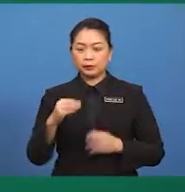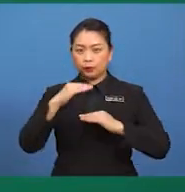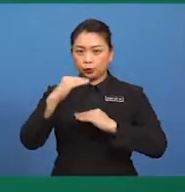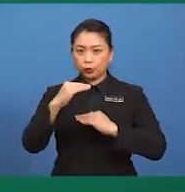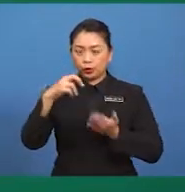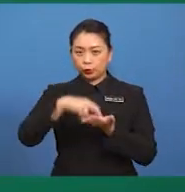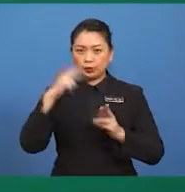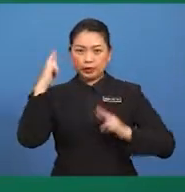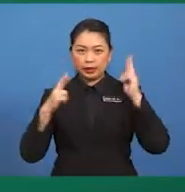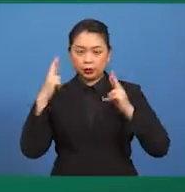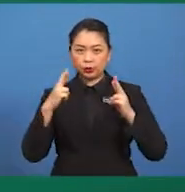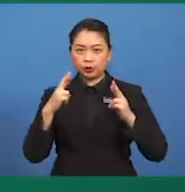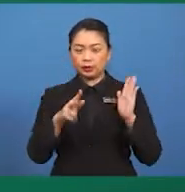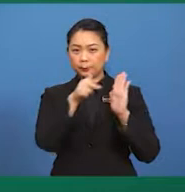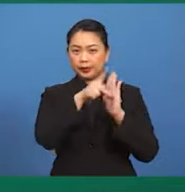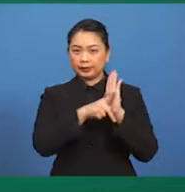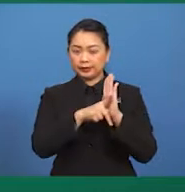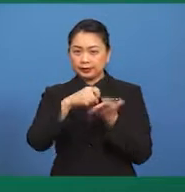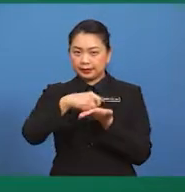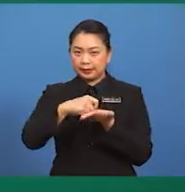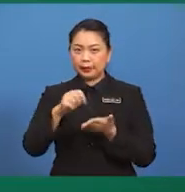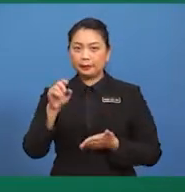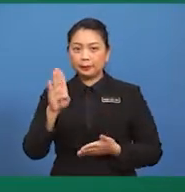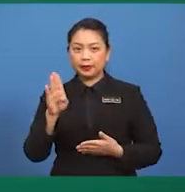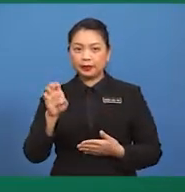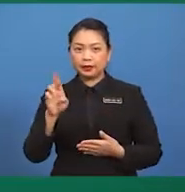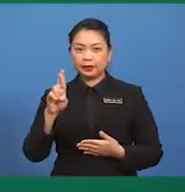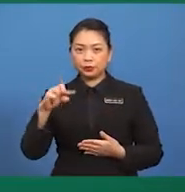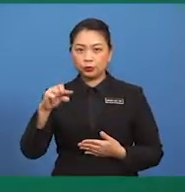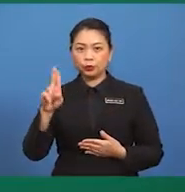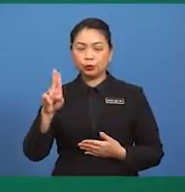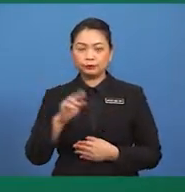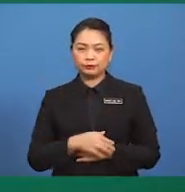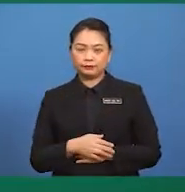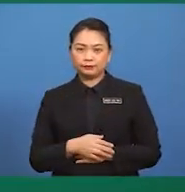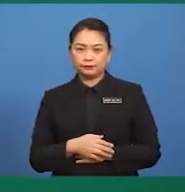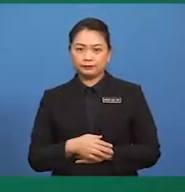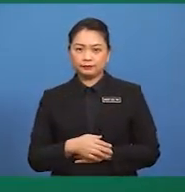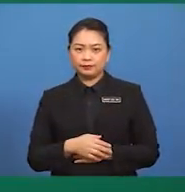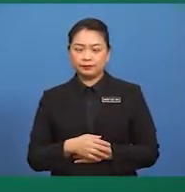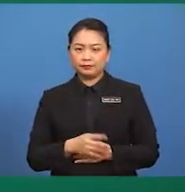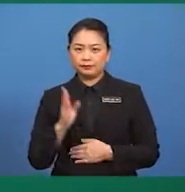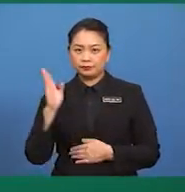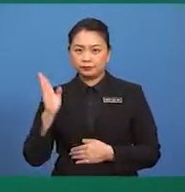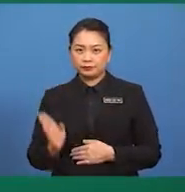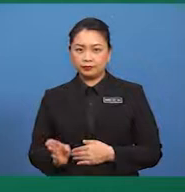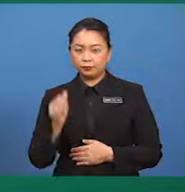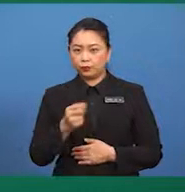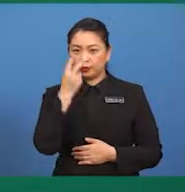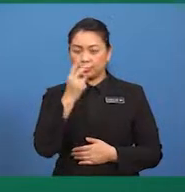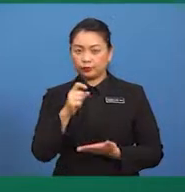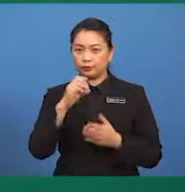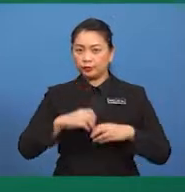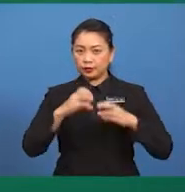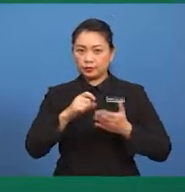sebagai melengkapkan prinsip catatan bergu. Dalam akaun hutang ragu, catat sebelah debit dengan butiran peruntukan hutang